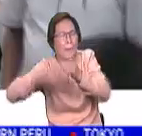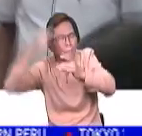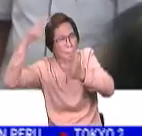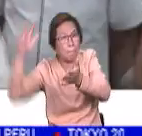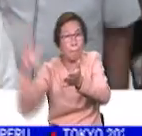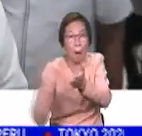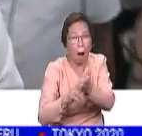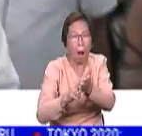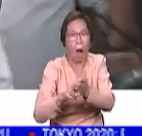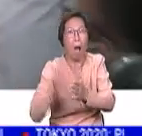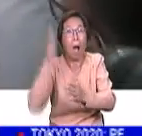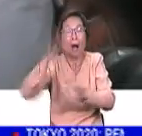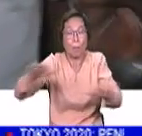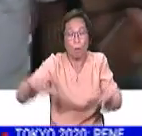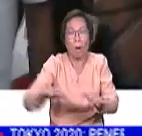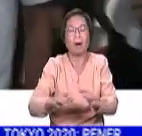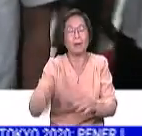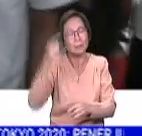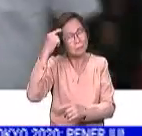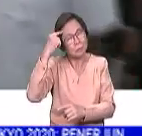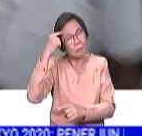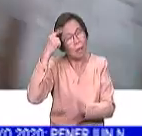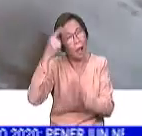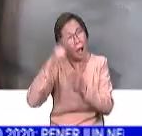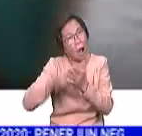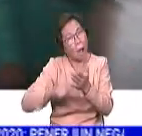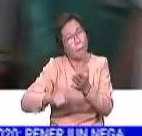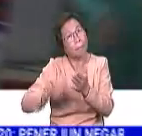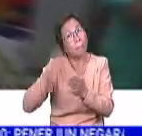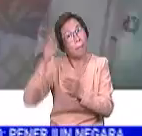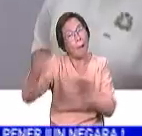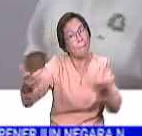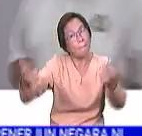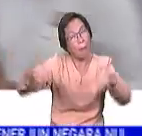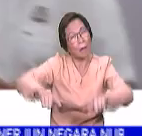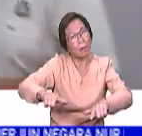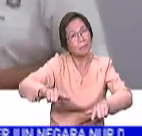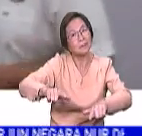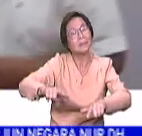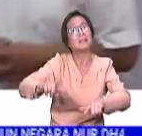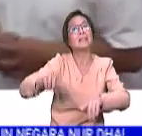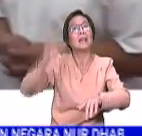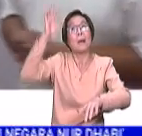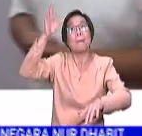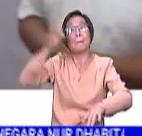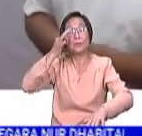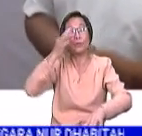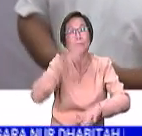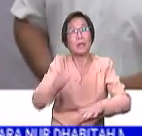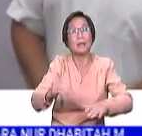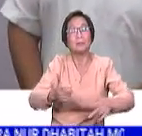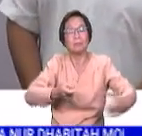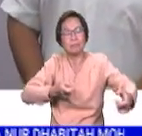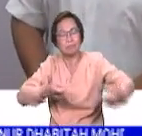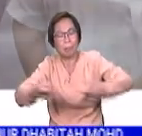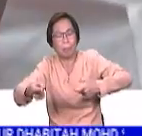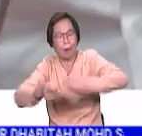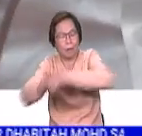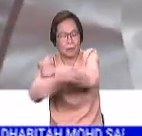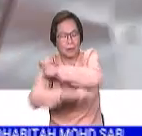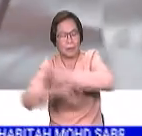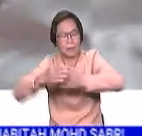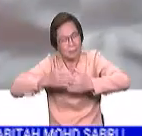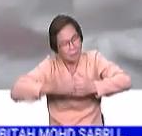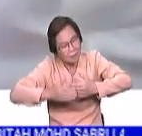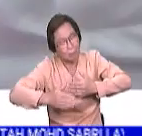keputusan yang akan diambil kelak harus mengambil kira aku yang bakal berlaku dipikat persekutuan dan perjalanan peta bila Negeri